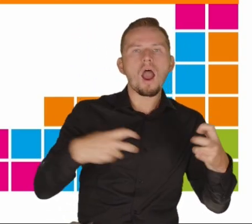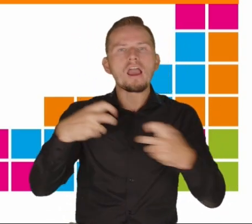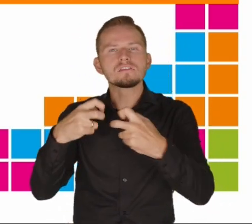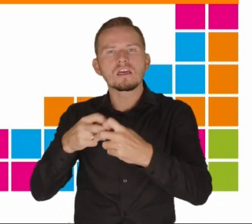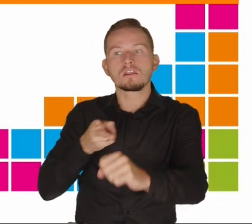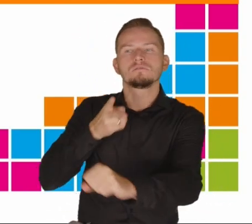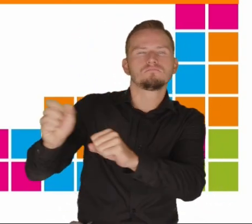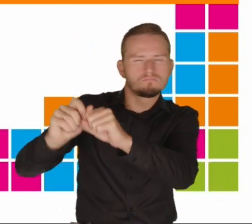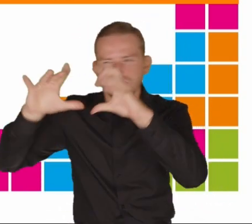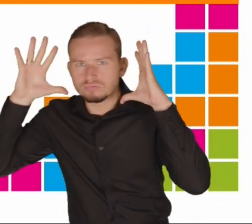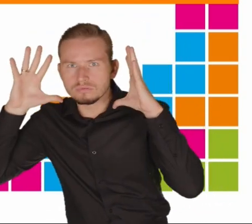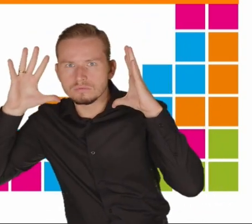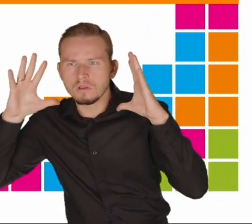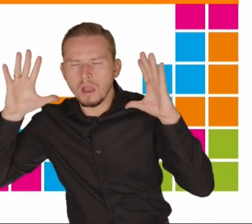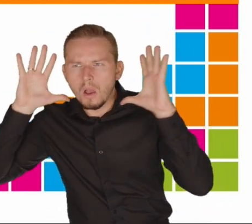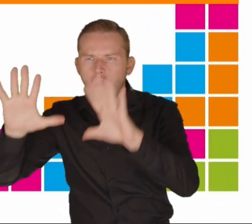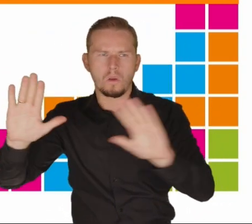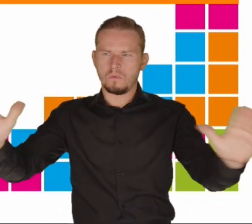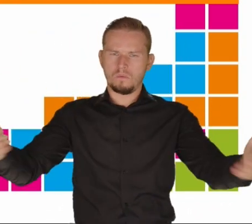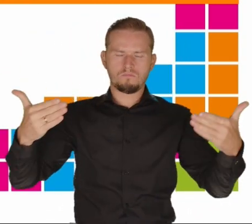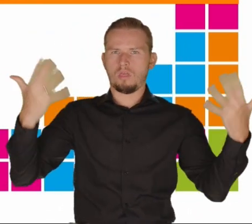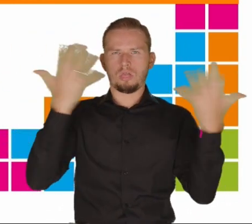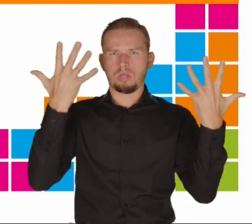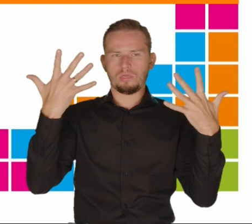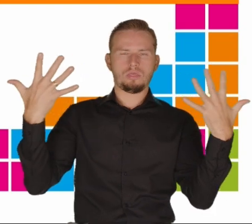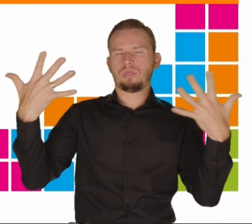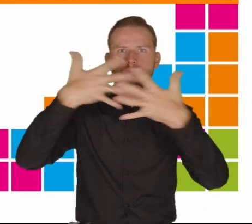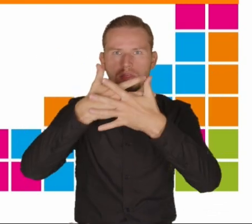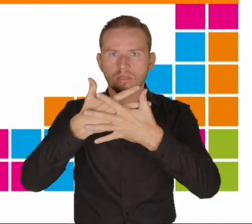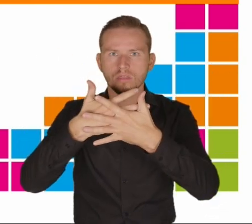są tam zjawiska, że są w tym zjawiska, które wydają się być